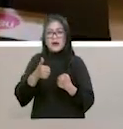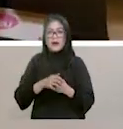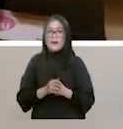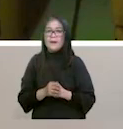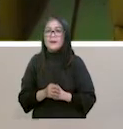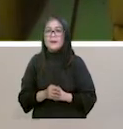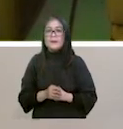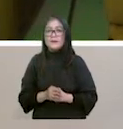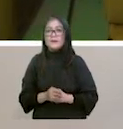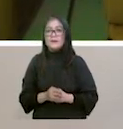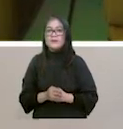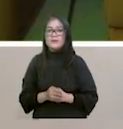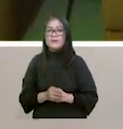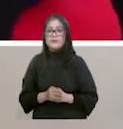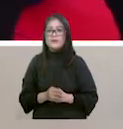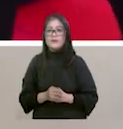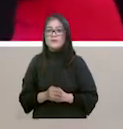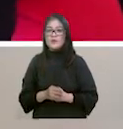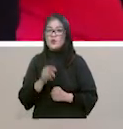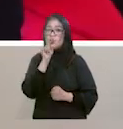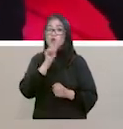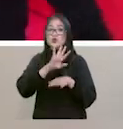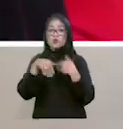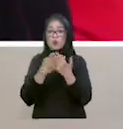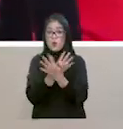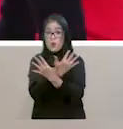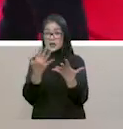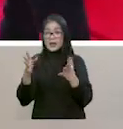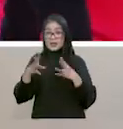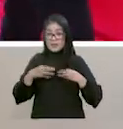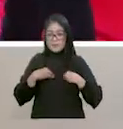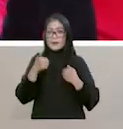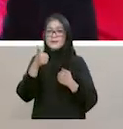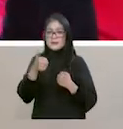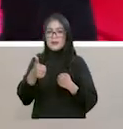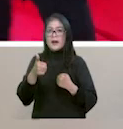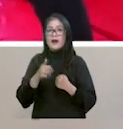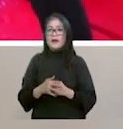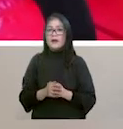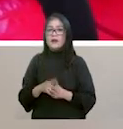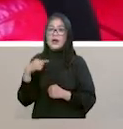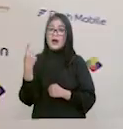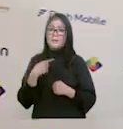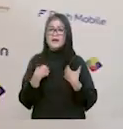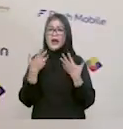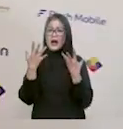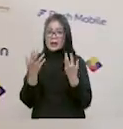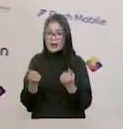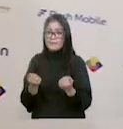yang terkena dampak bencana tersebut kemudian kami juga hal ini juga berharap hal ini bisa